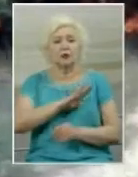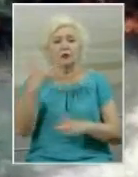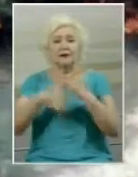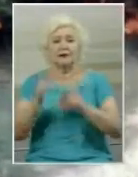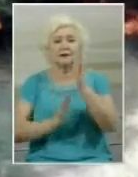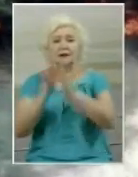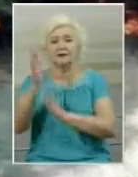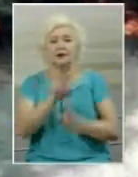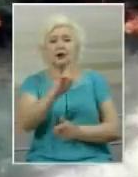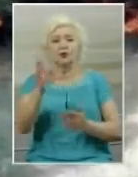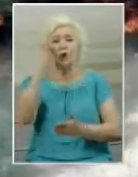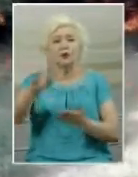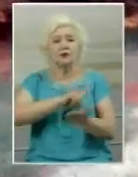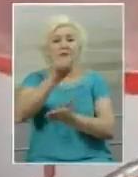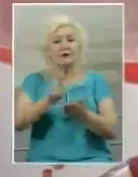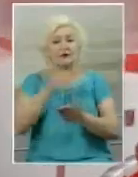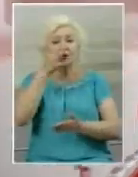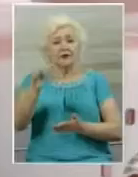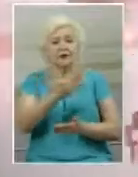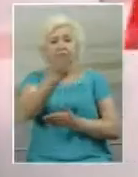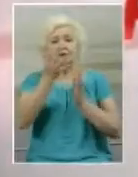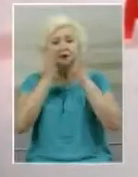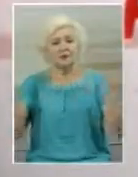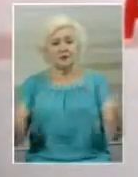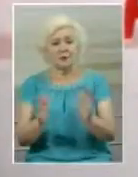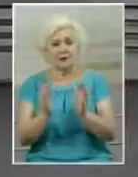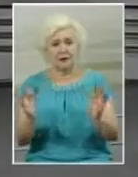має відповідати за їх збереження?